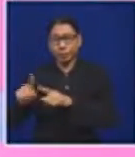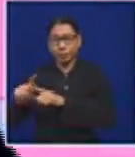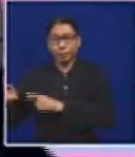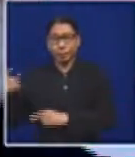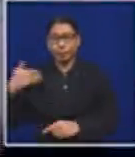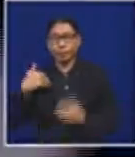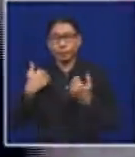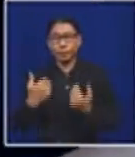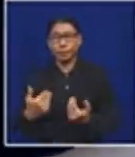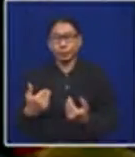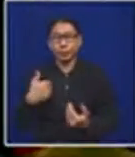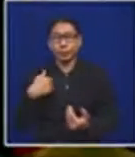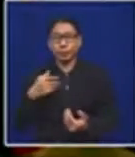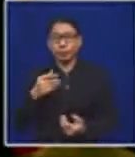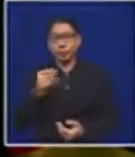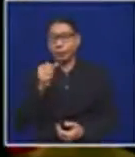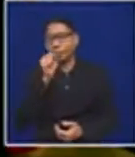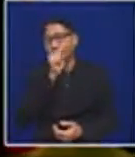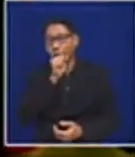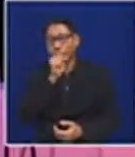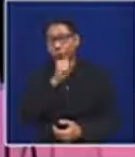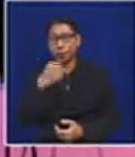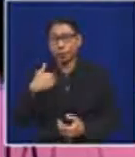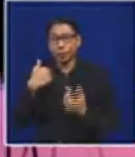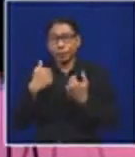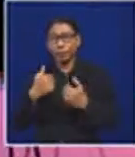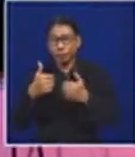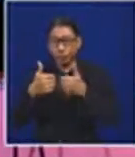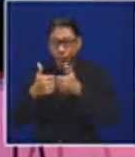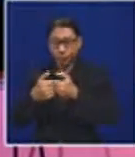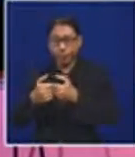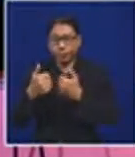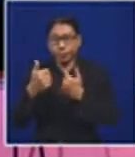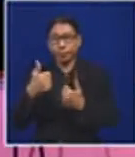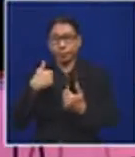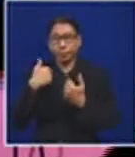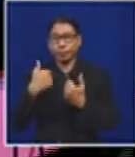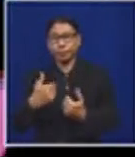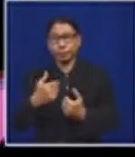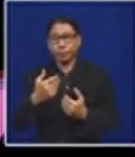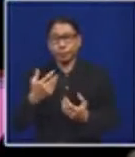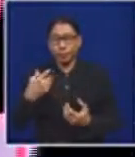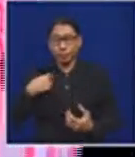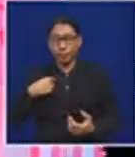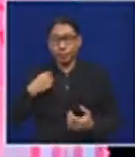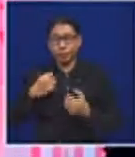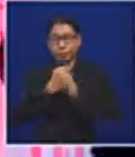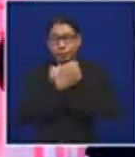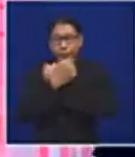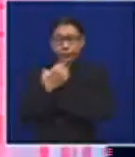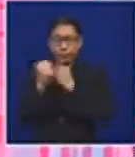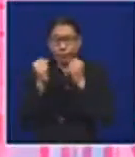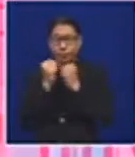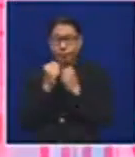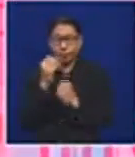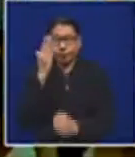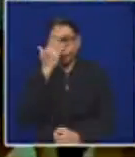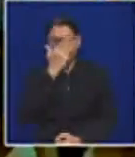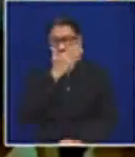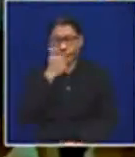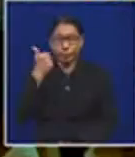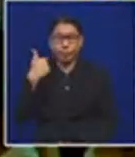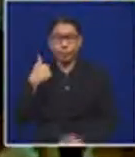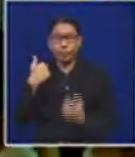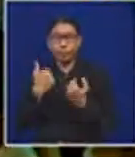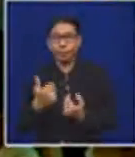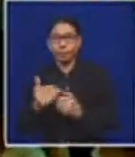ค่ะไม่ว่าจะเป็นนักร้องเสียงดีเล่นเปียโนเก่งโตศักดิ์สิทธิ์กับของประมูลที่เป็นเสื้อกันหนาวสีดำสุดเท่